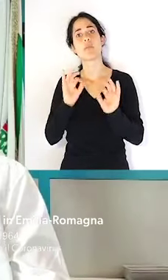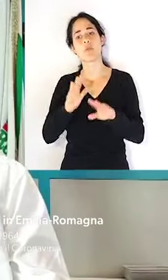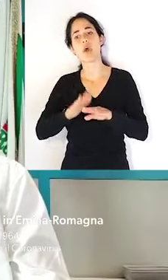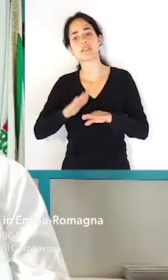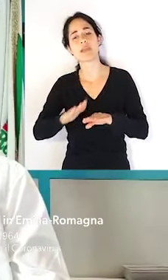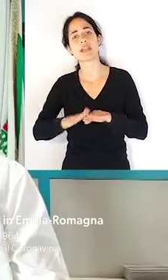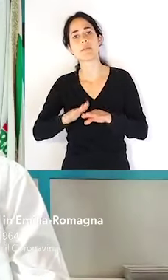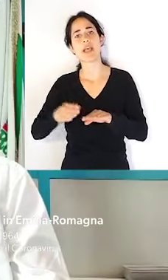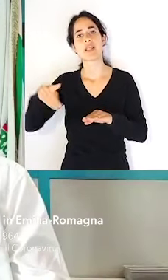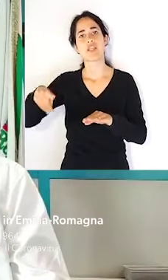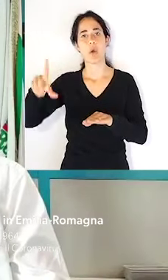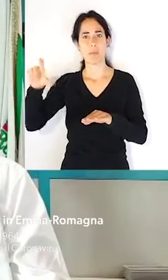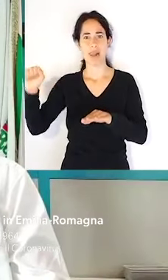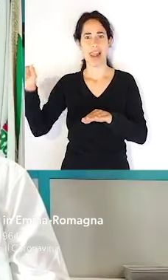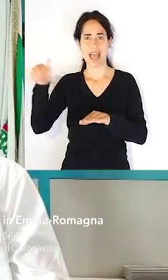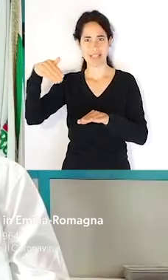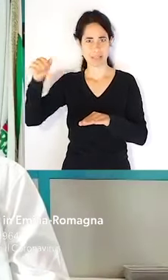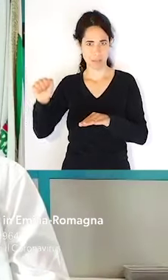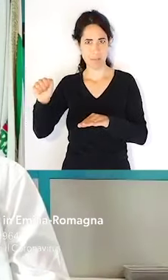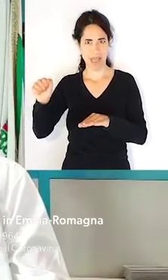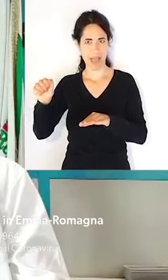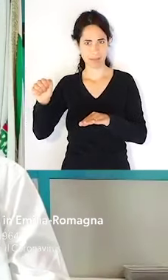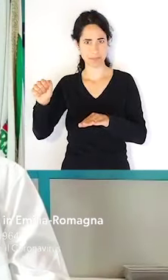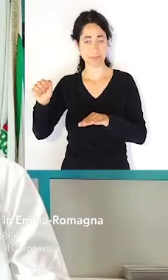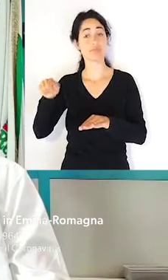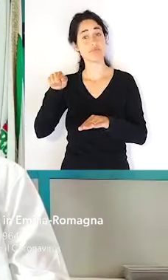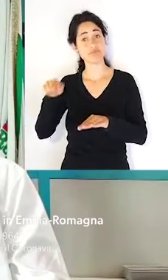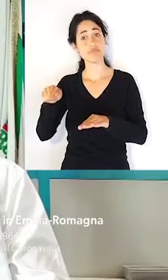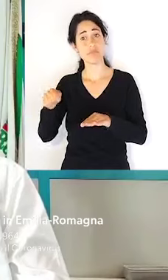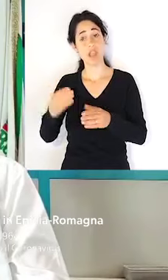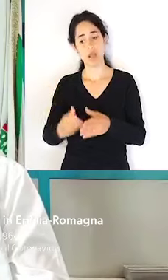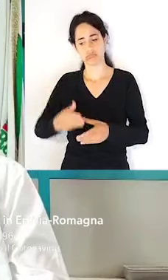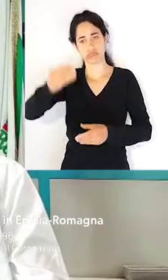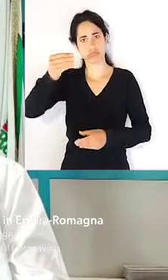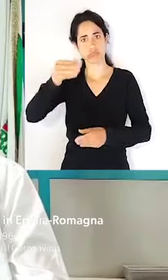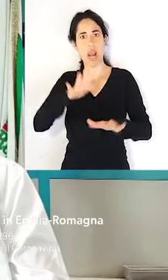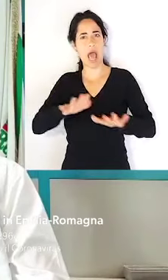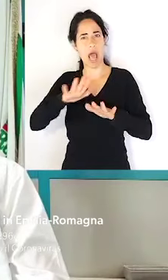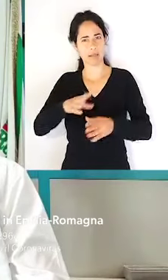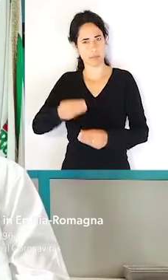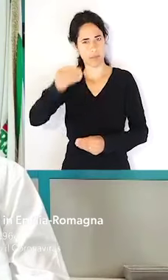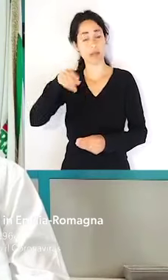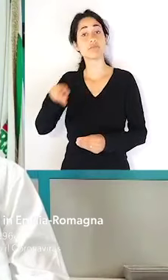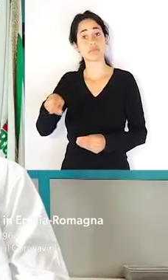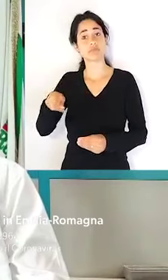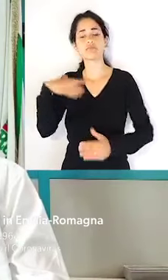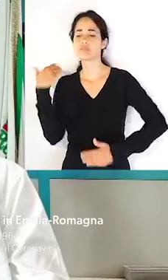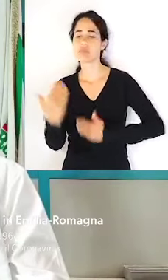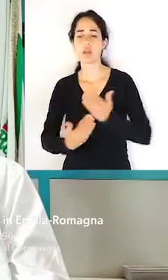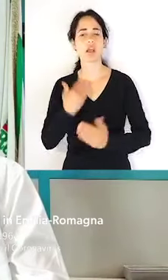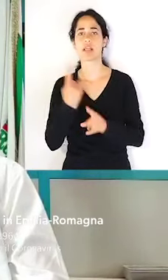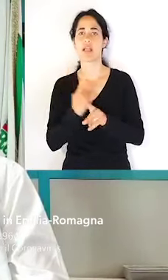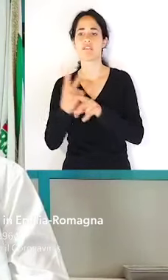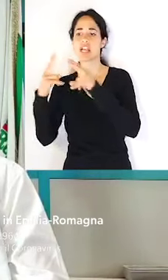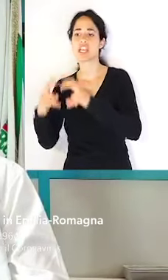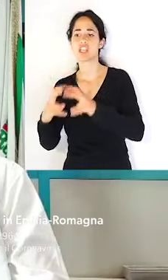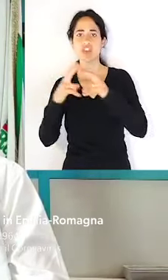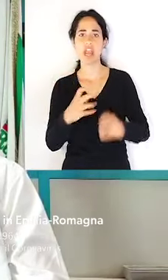autoimmune. E continueremo a finanziare la ricerca scientifica, continueremo a sperimentare la